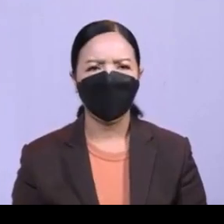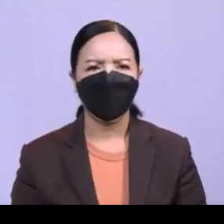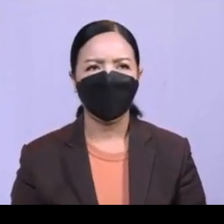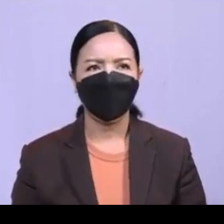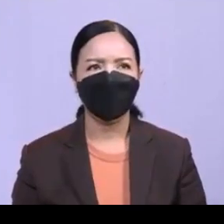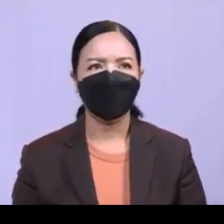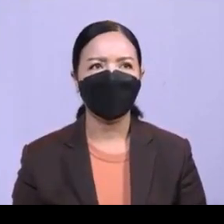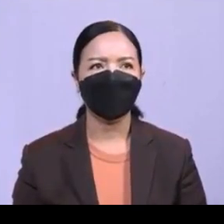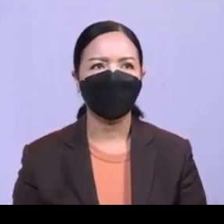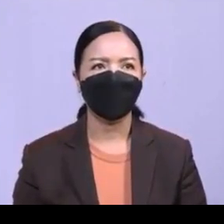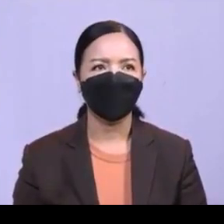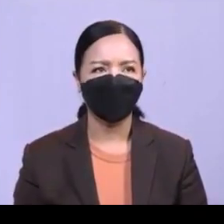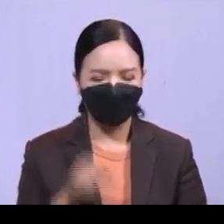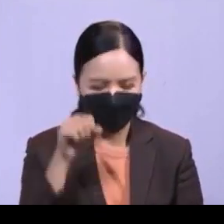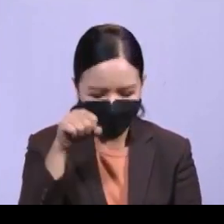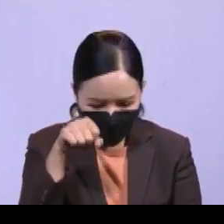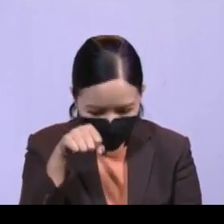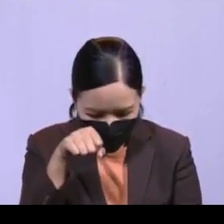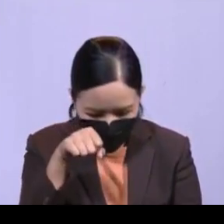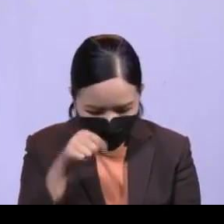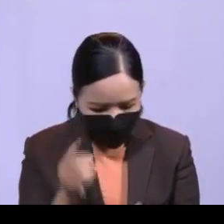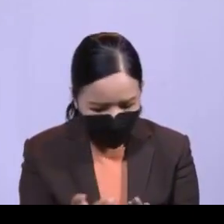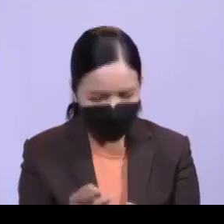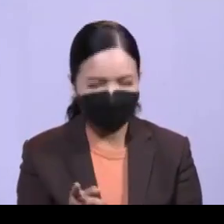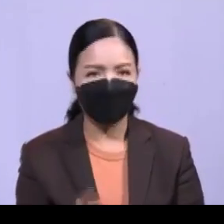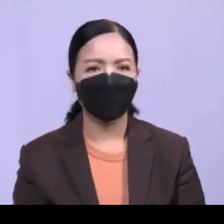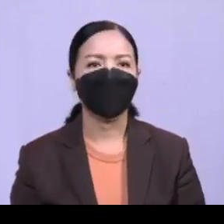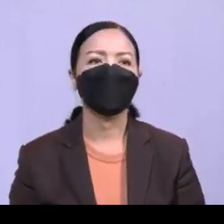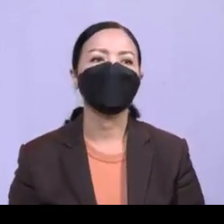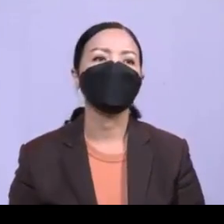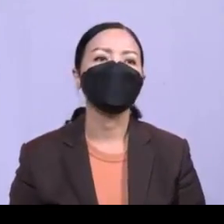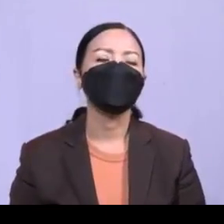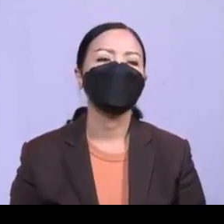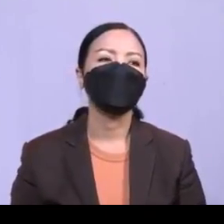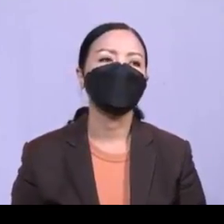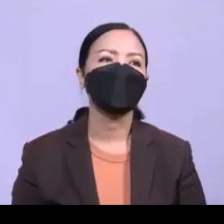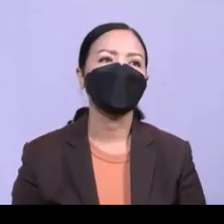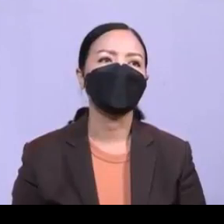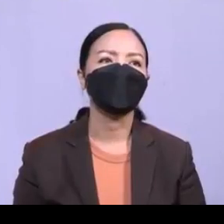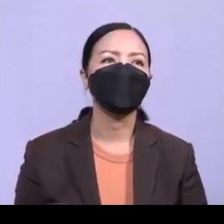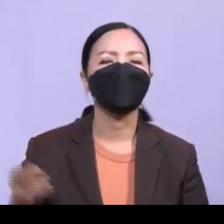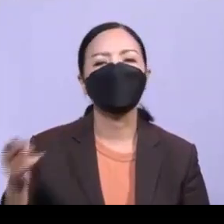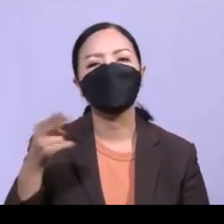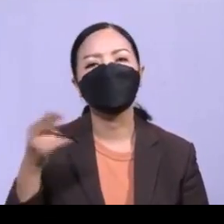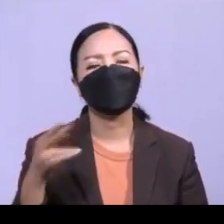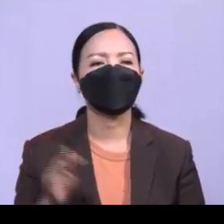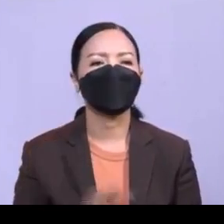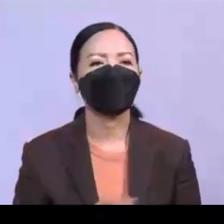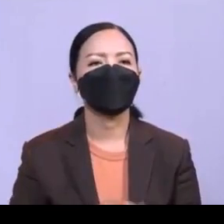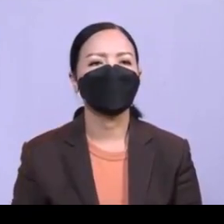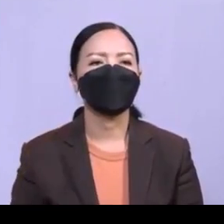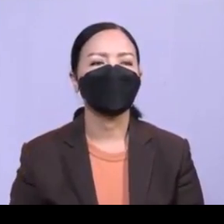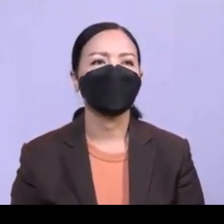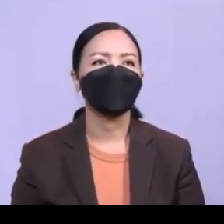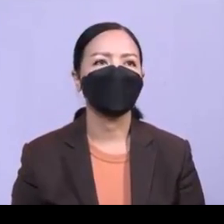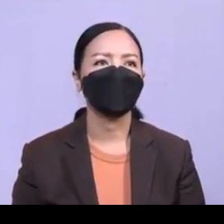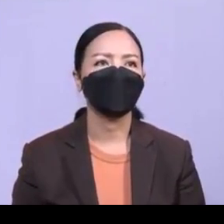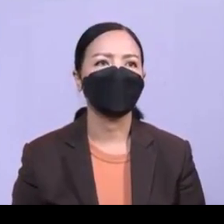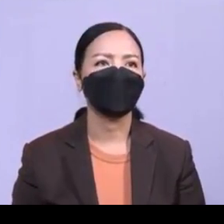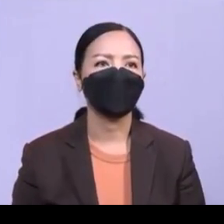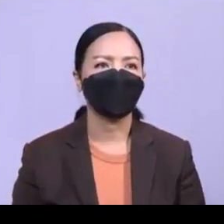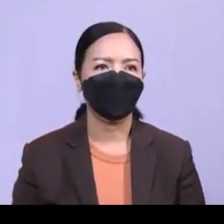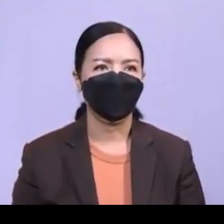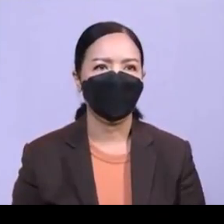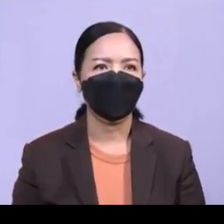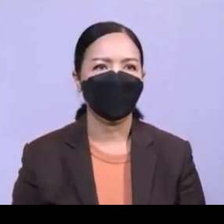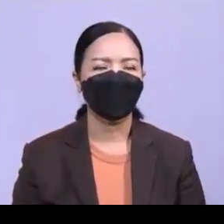านก้มนี่เป็นจังหวะที่ท่านก้มไปนะครับแล้วเป็นจังหวะที่ตัวเองถ่ายวิดีโออยู่พอดีนะฮะคือความตั้งใจที่เอา